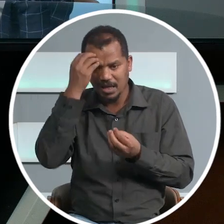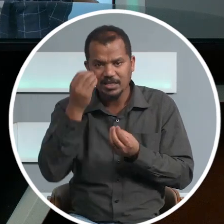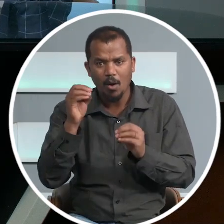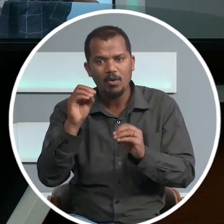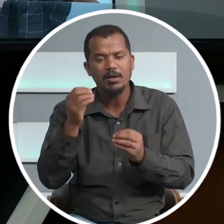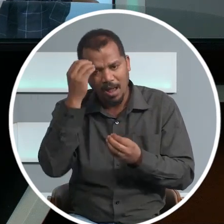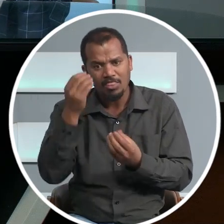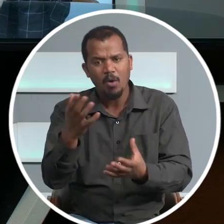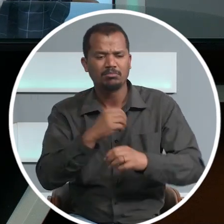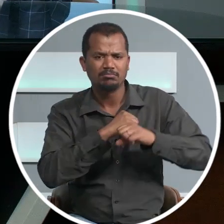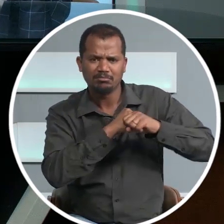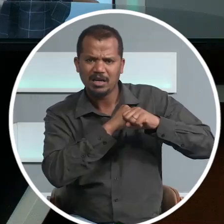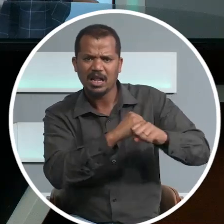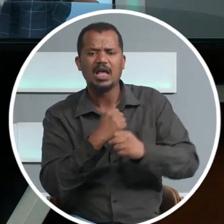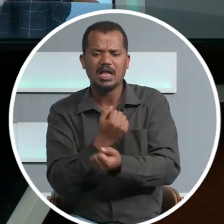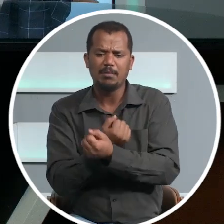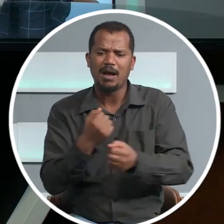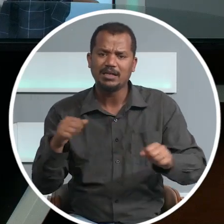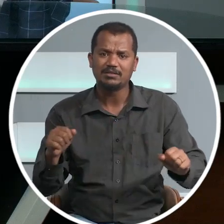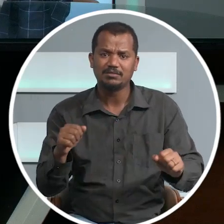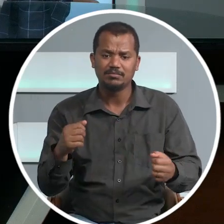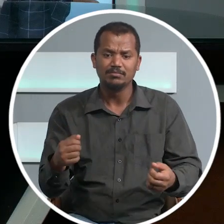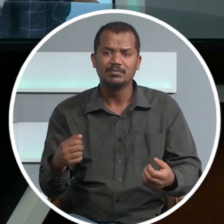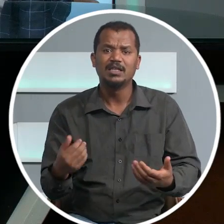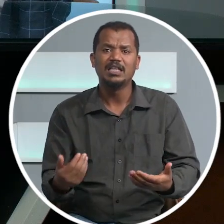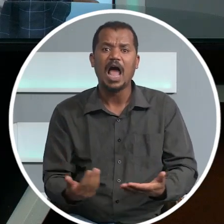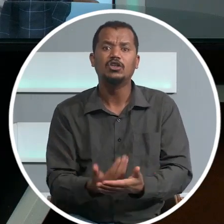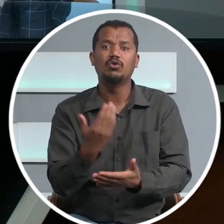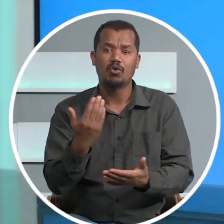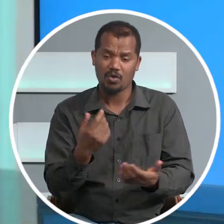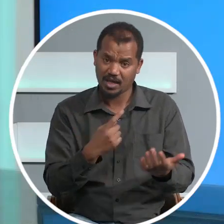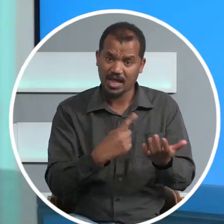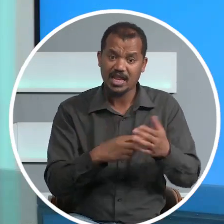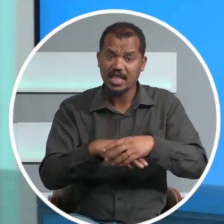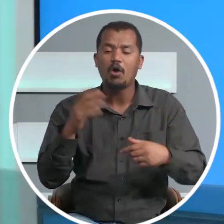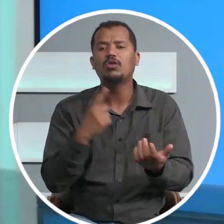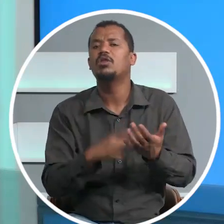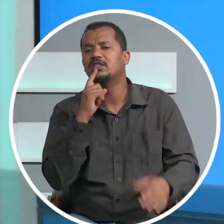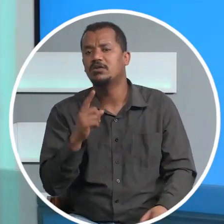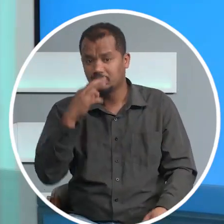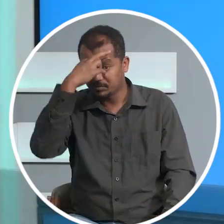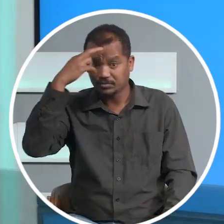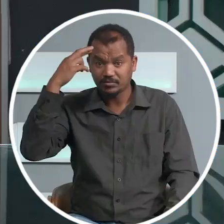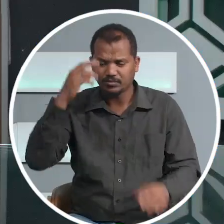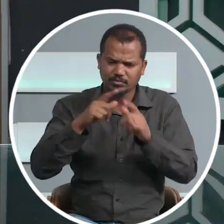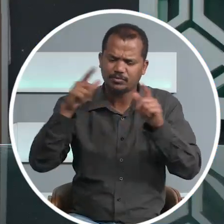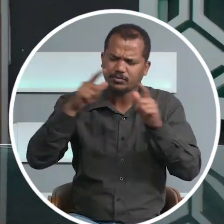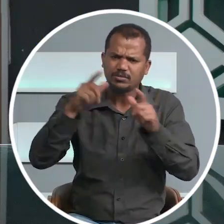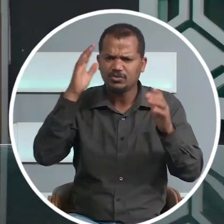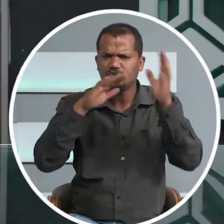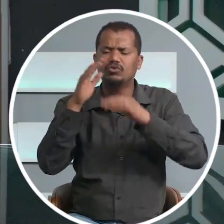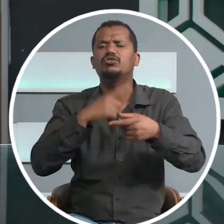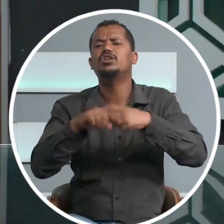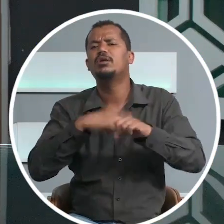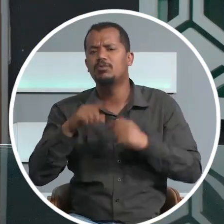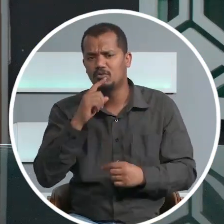ፕሮሞት ማድረግ መከላከል ማዳን እና የተሃድሶ ብሎ ይህንን ያወጣውም ለዚህ ነው። ምክንያቱም ትላልቅ ችግሮች